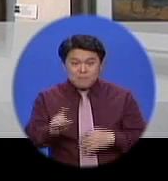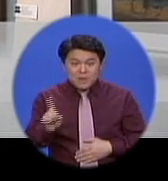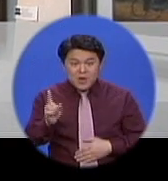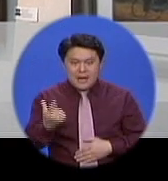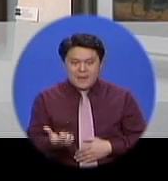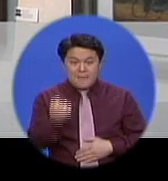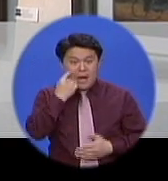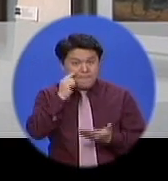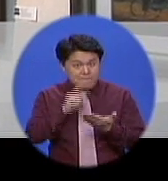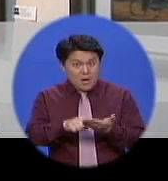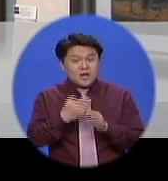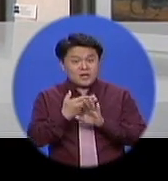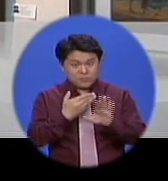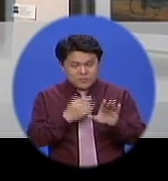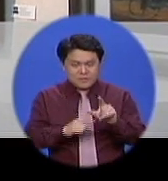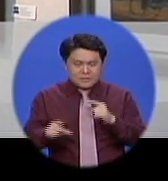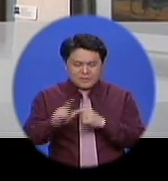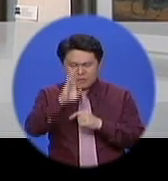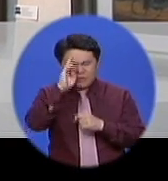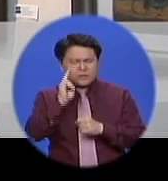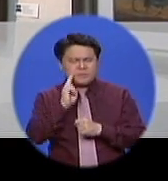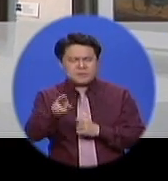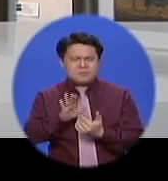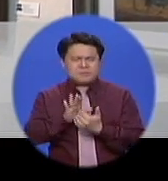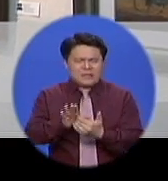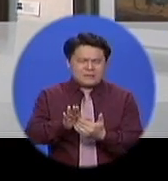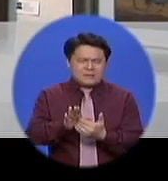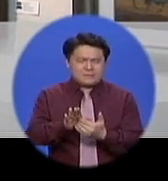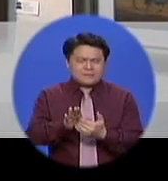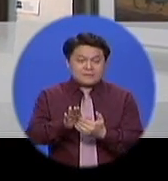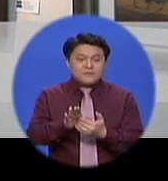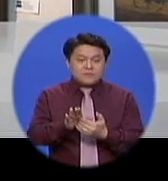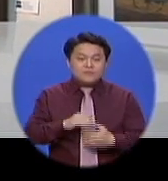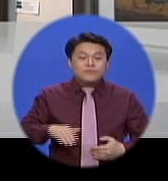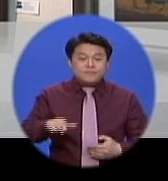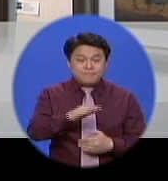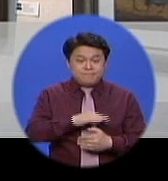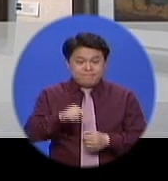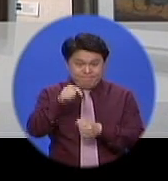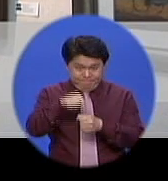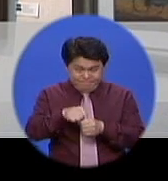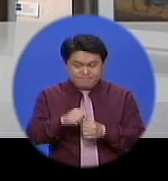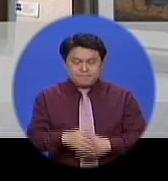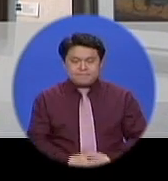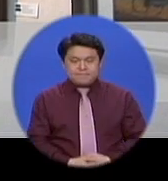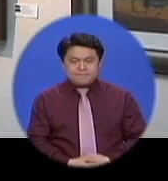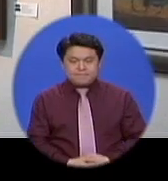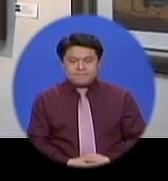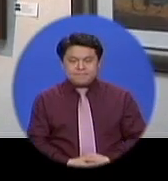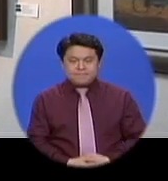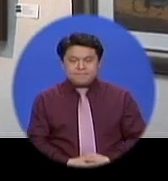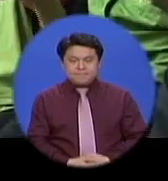빨리 발견해서 더 진행되는 걸 어떻게든지 지연시키자 하는 것이 우리 개입의 목적이 되겠습니다.